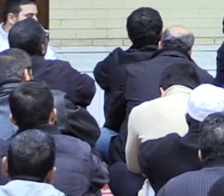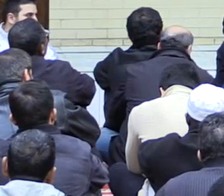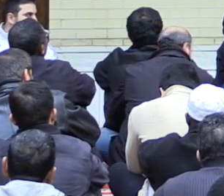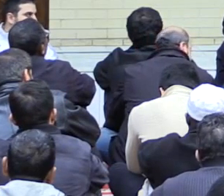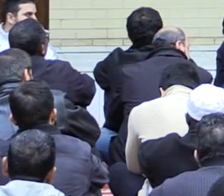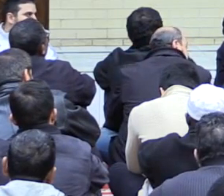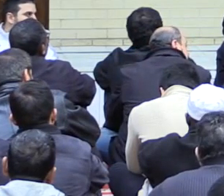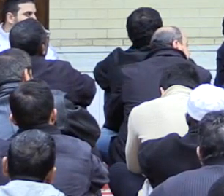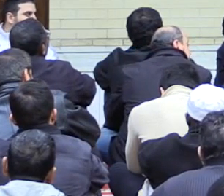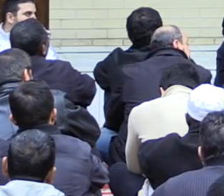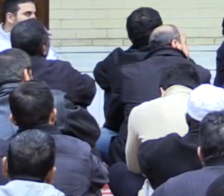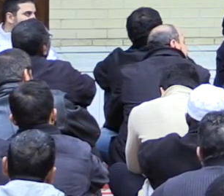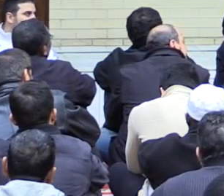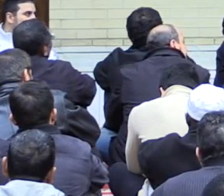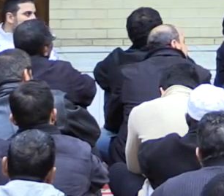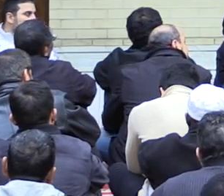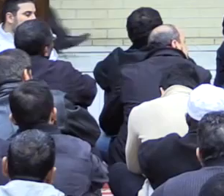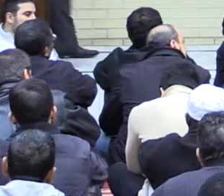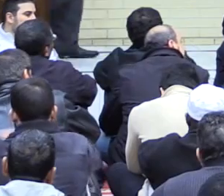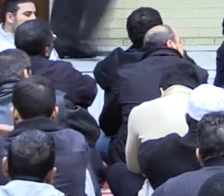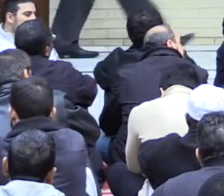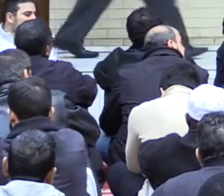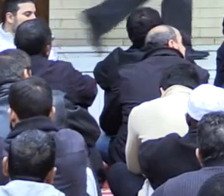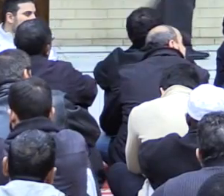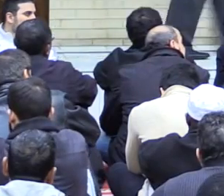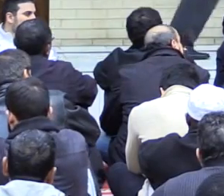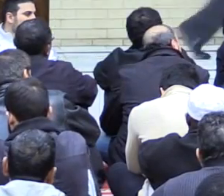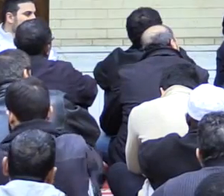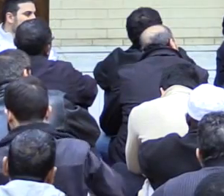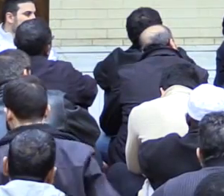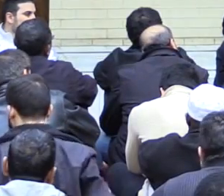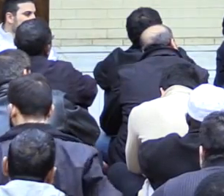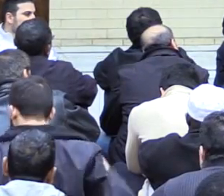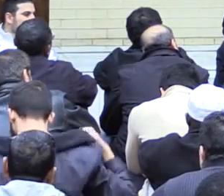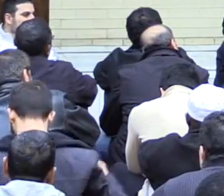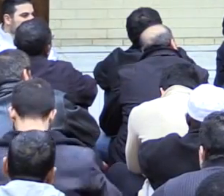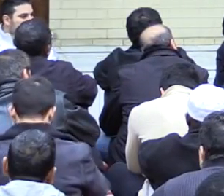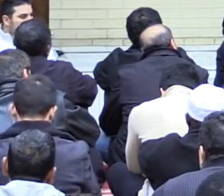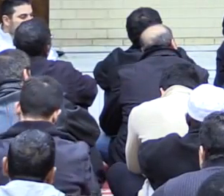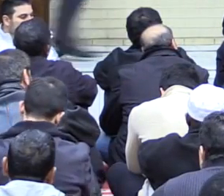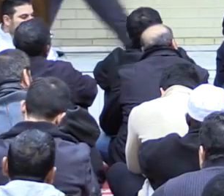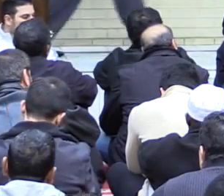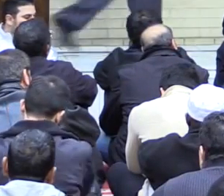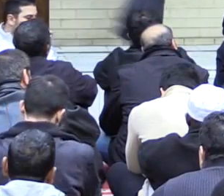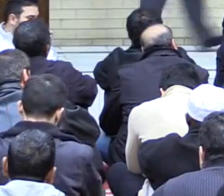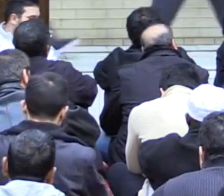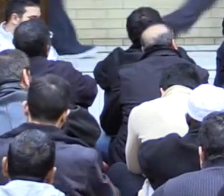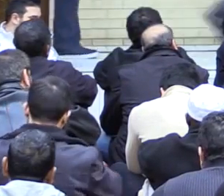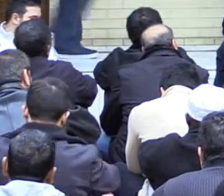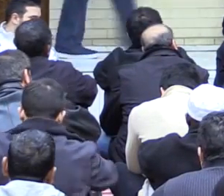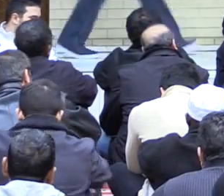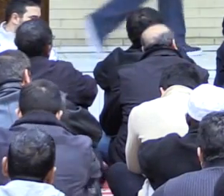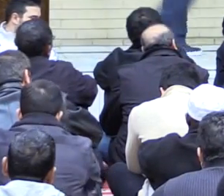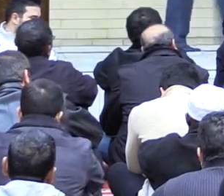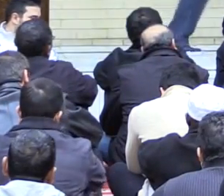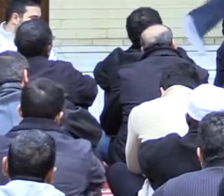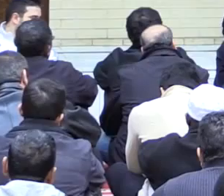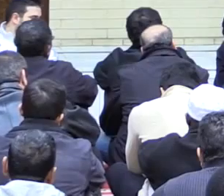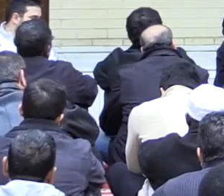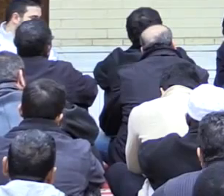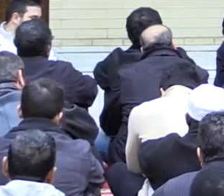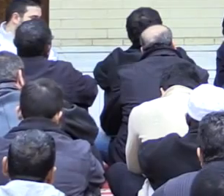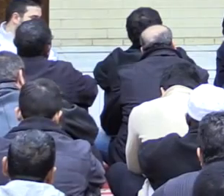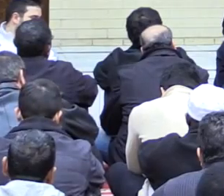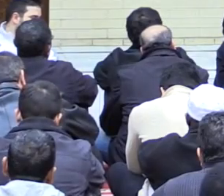ومن سيئات أعمالنا من يهدي الله فلا مضل له ومن يضلل فلا هادي له ولا حول ولا قوة